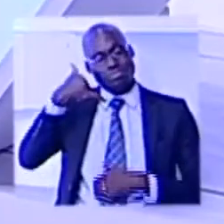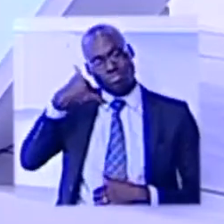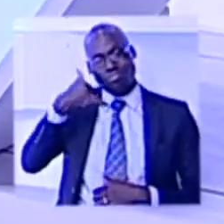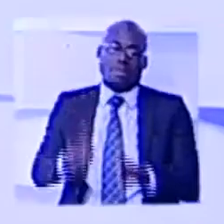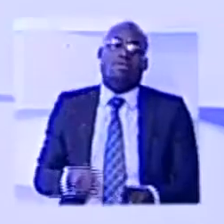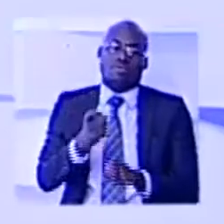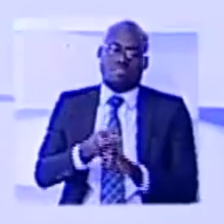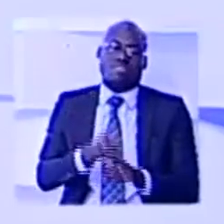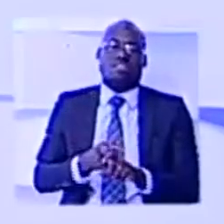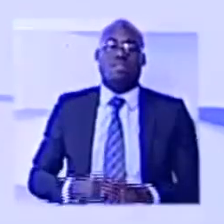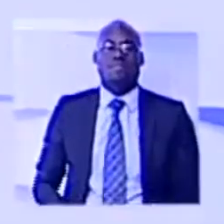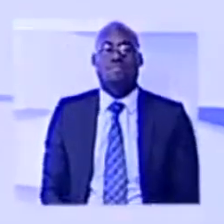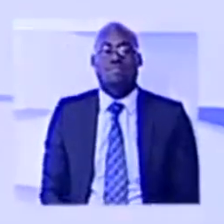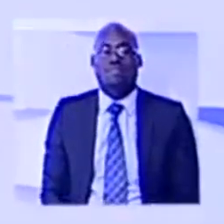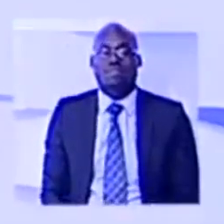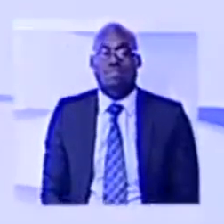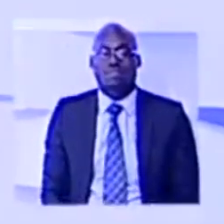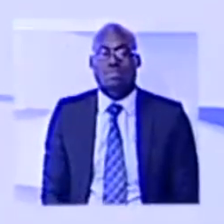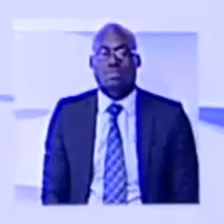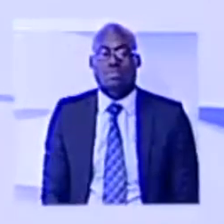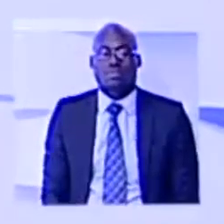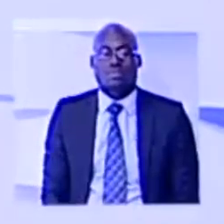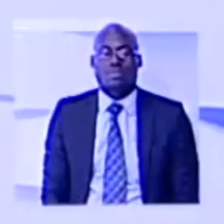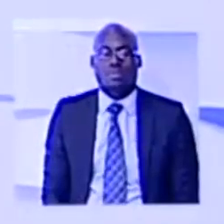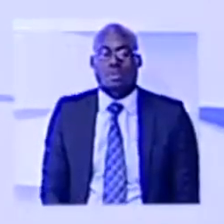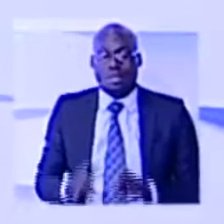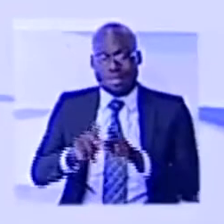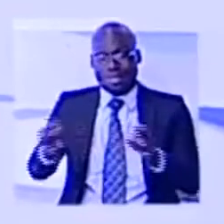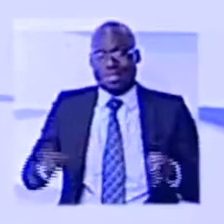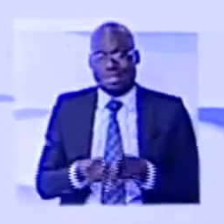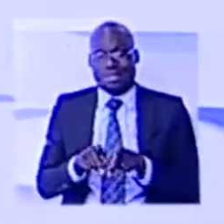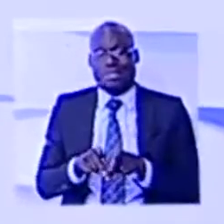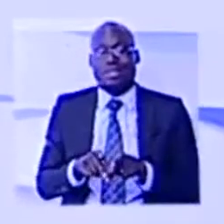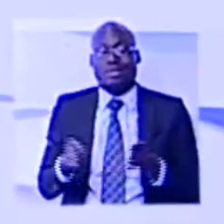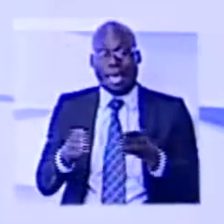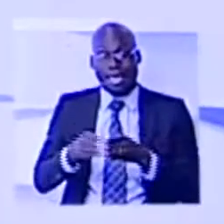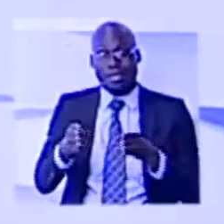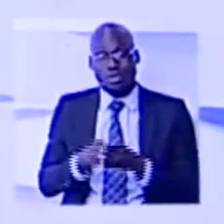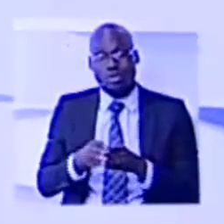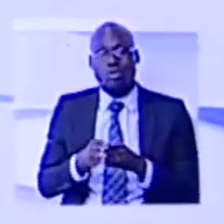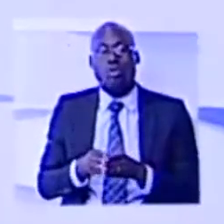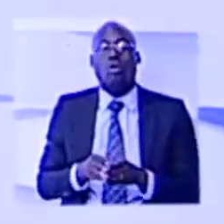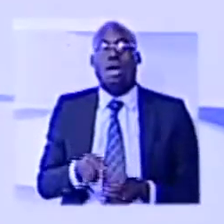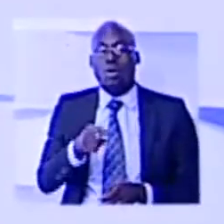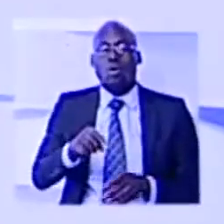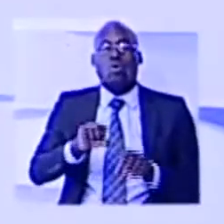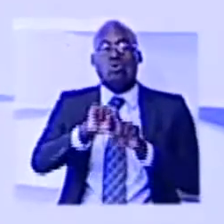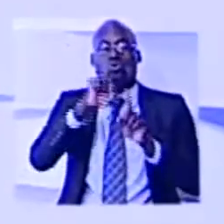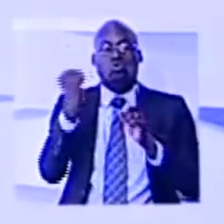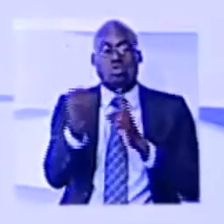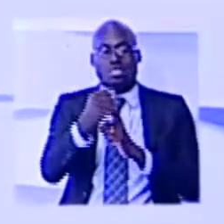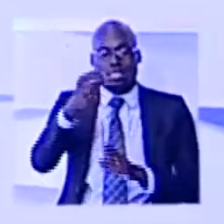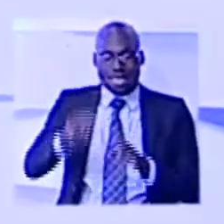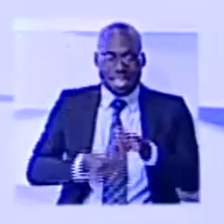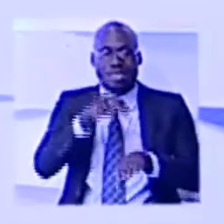Ibombo. La salle de conférence de la Société nationale des pétroles du Congo, en sigle SNPC, a abrité hier